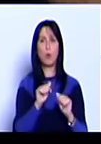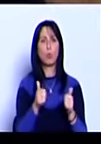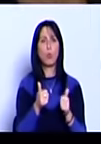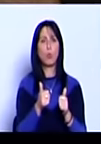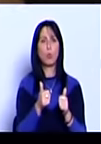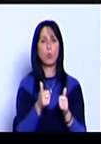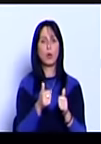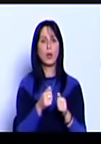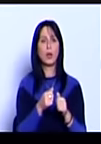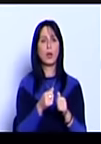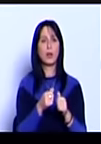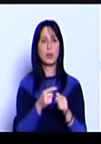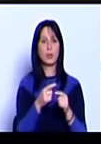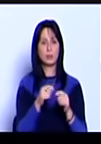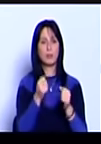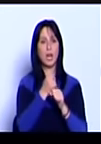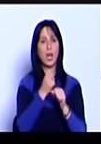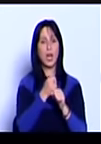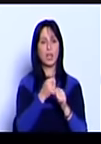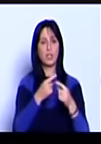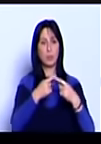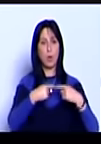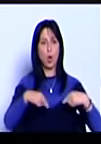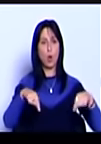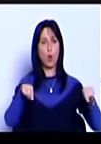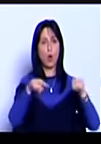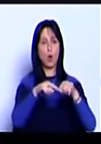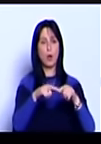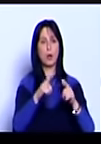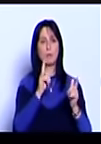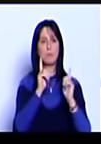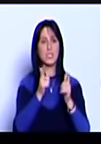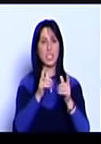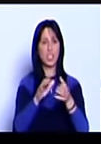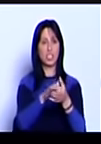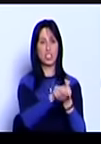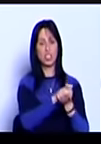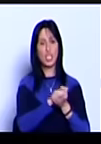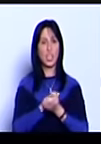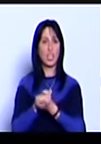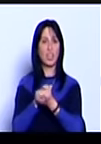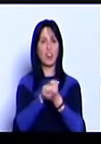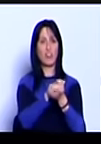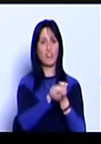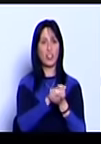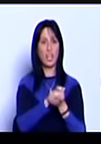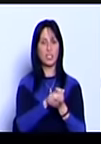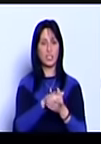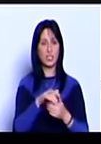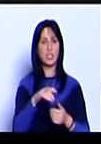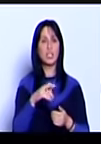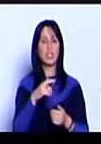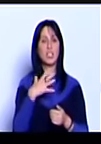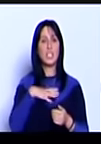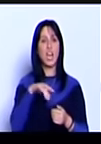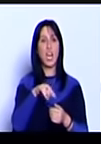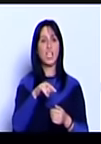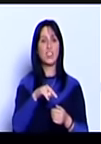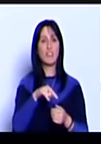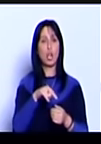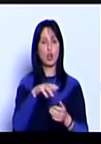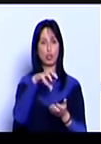ამისთვის ჭირდება მთელი ამ რკალის გაკეთება, რომელიც მზად არის შეიკრას და საქართველოსი ინფორმატად დაფიქსირდეს,